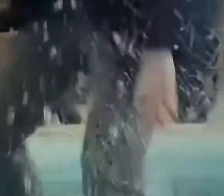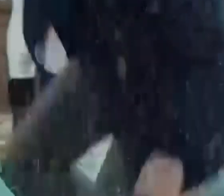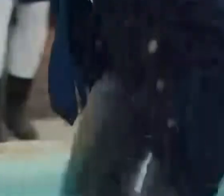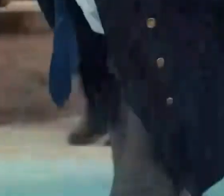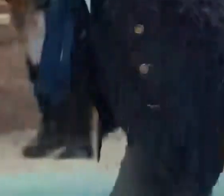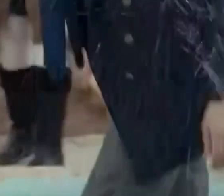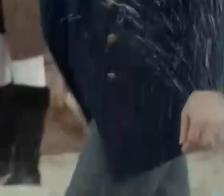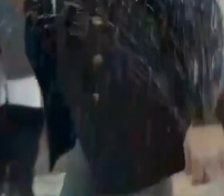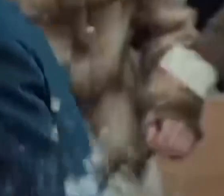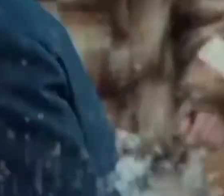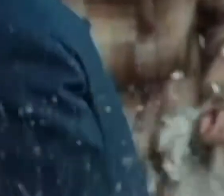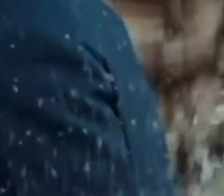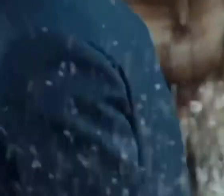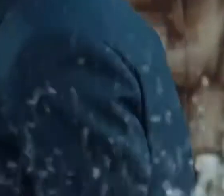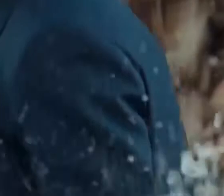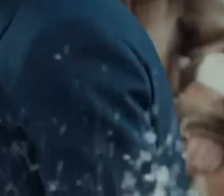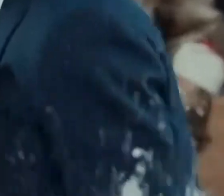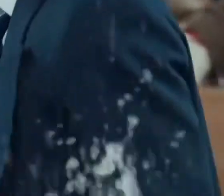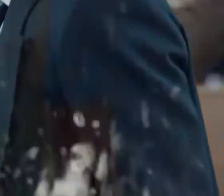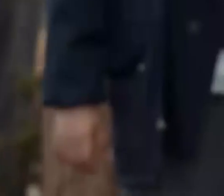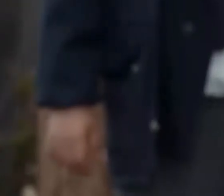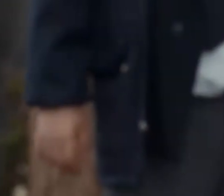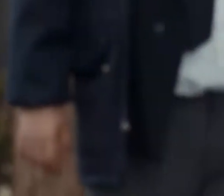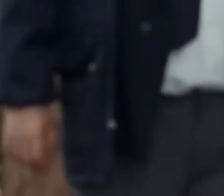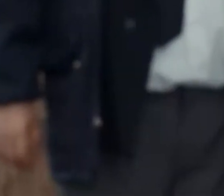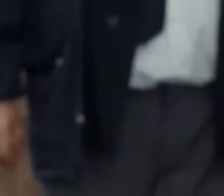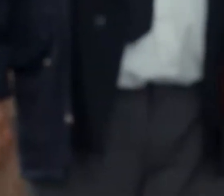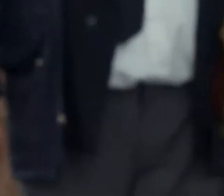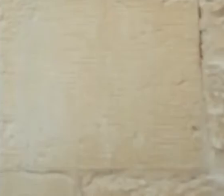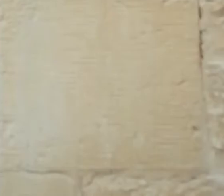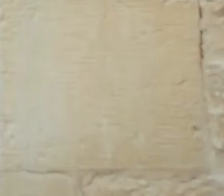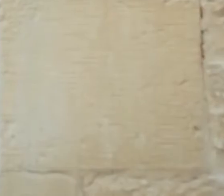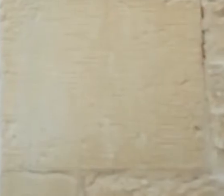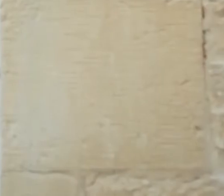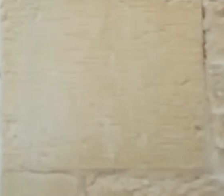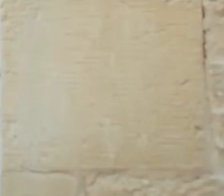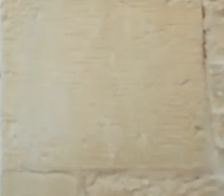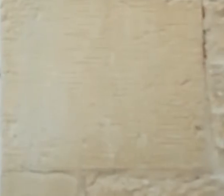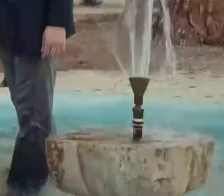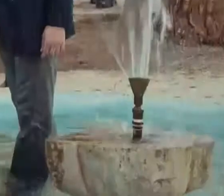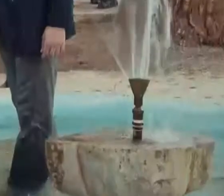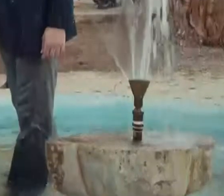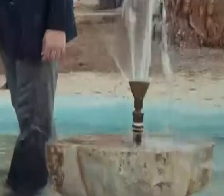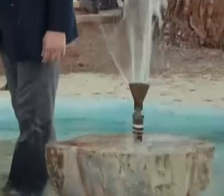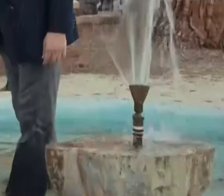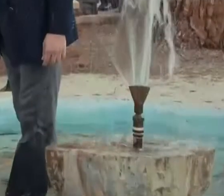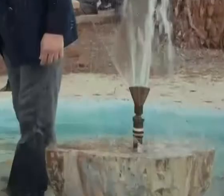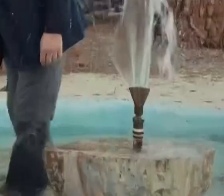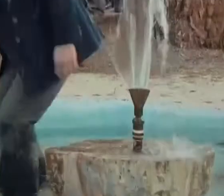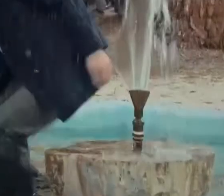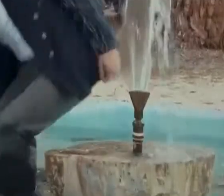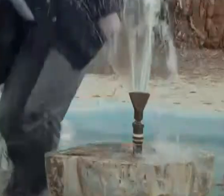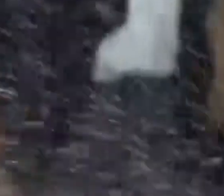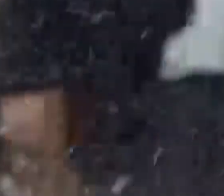Okulun bahçesindeki havuza doğru gitti. Cevat efelenerek bana bak der gibi bakıyor. Zehra ve Cahit öğretmenli